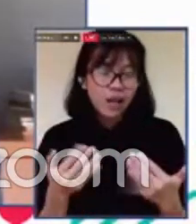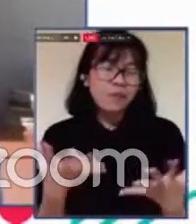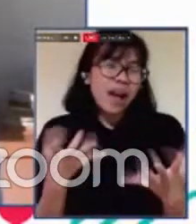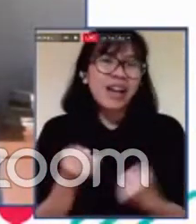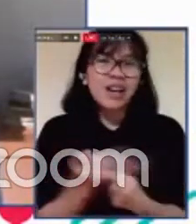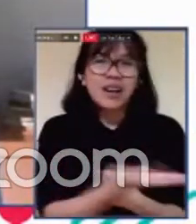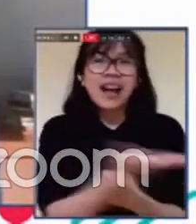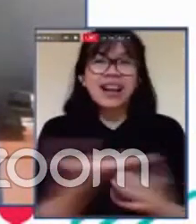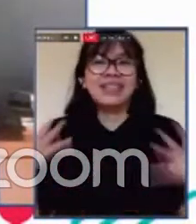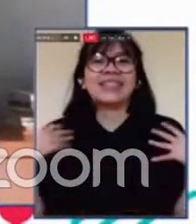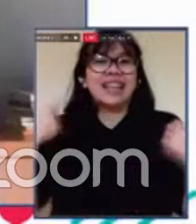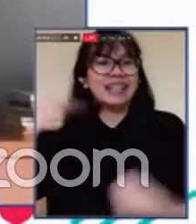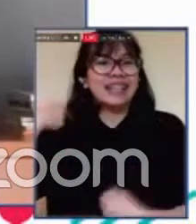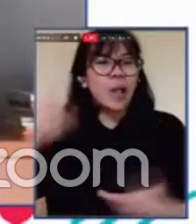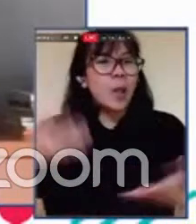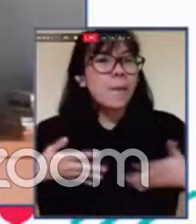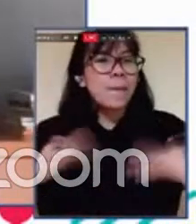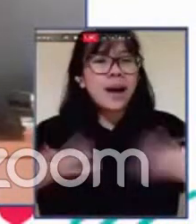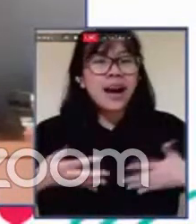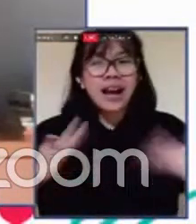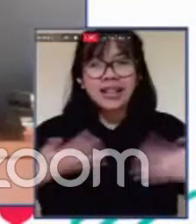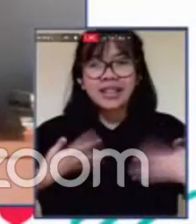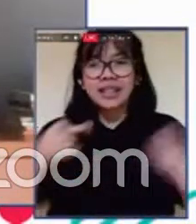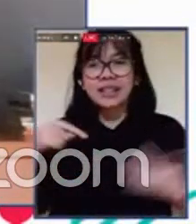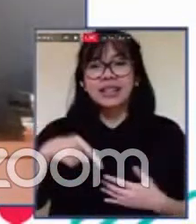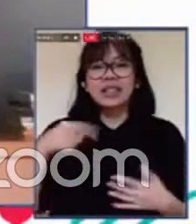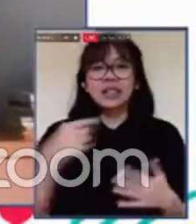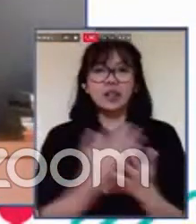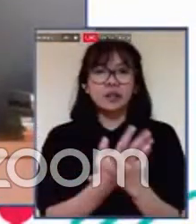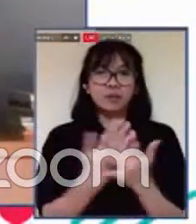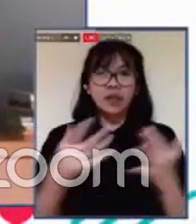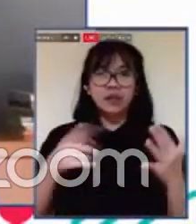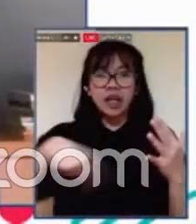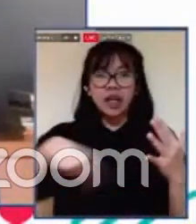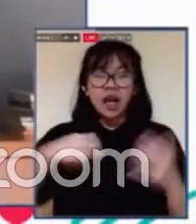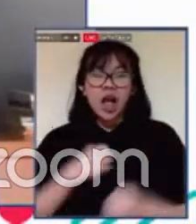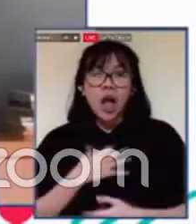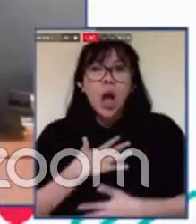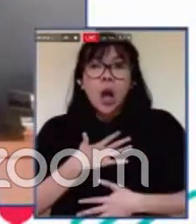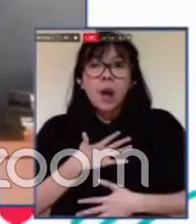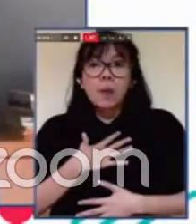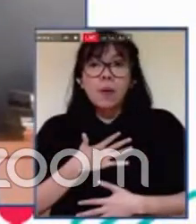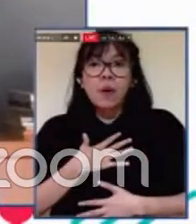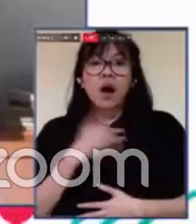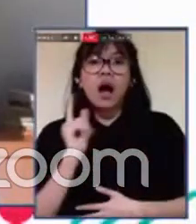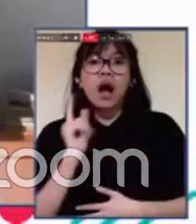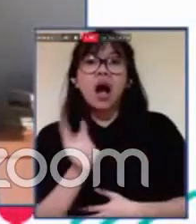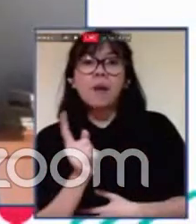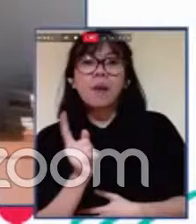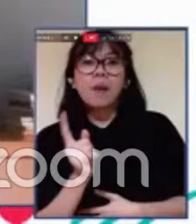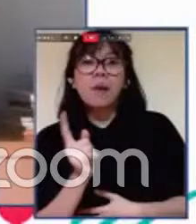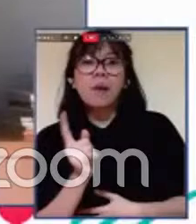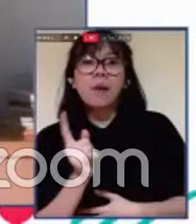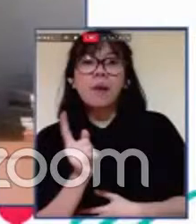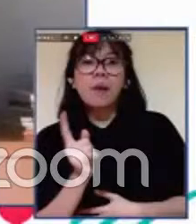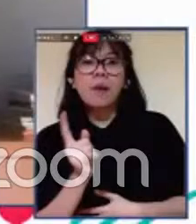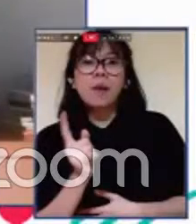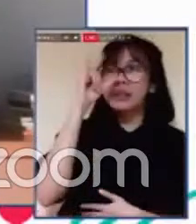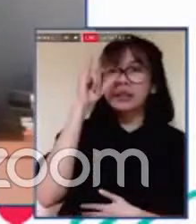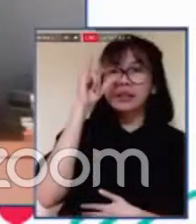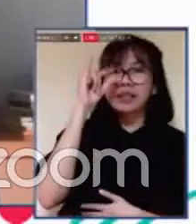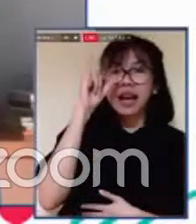bahagia. Hari ini warganet dunia dihebohkan dengan kasus peretasan akun Instagram Jennie